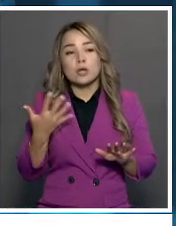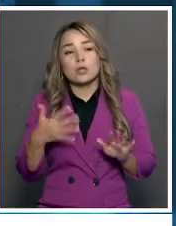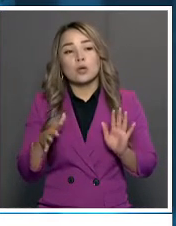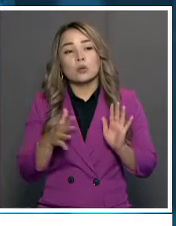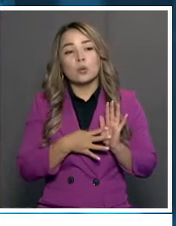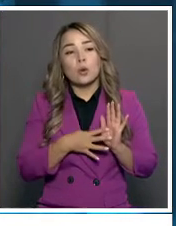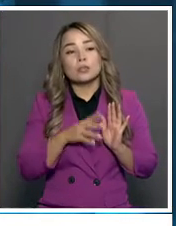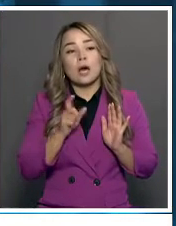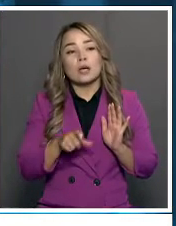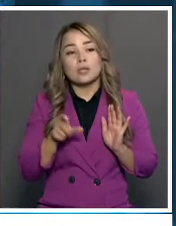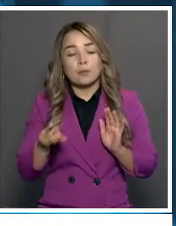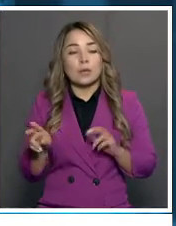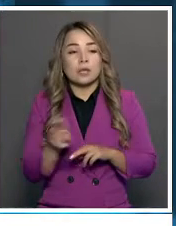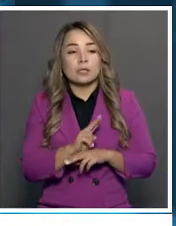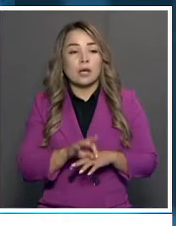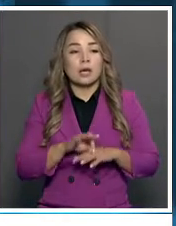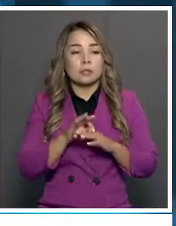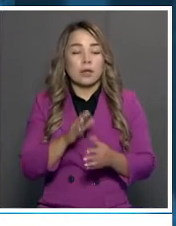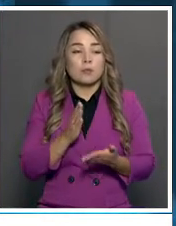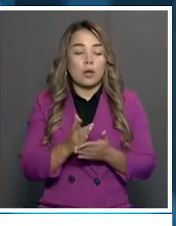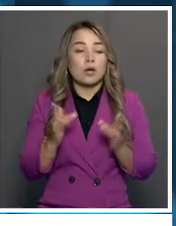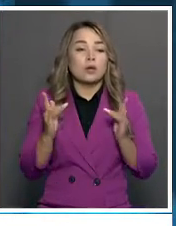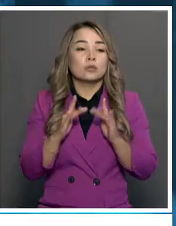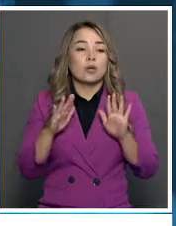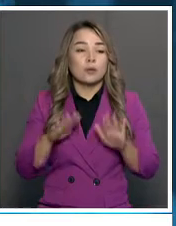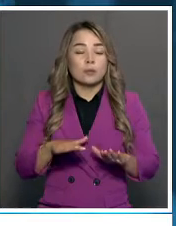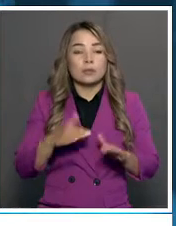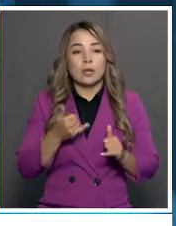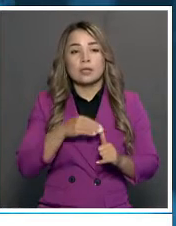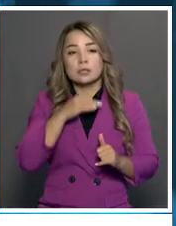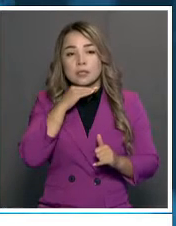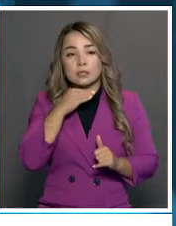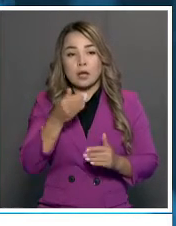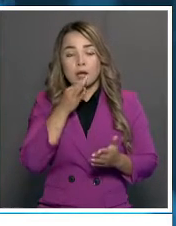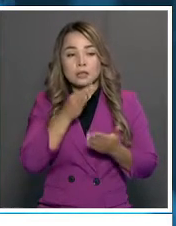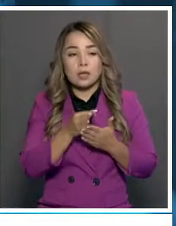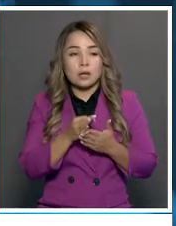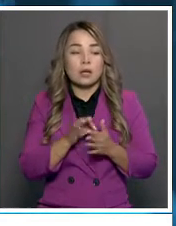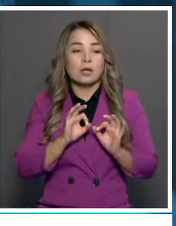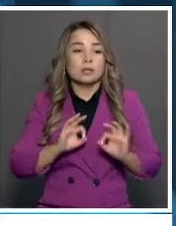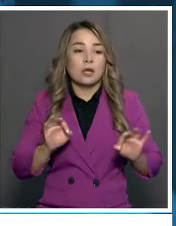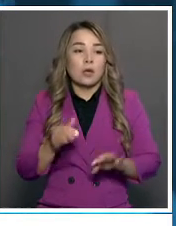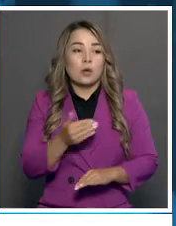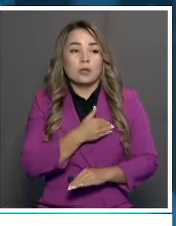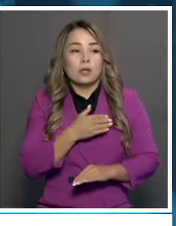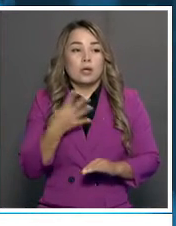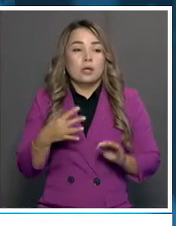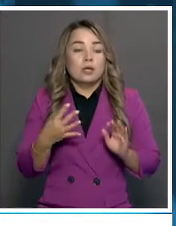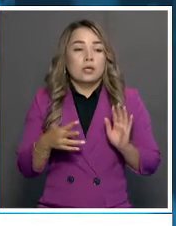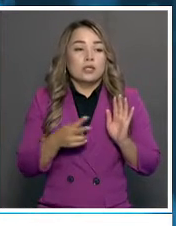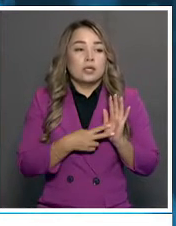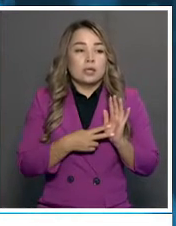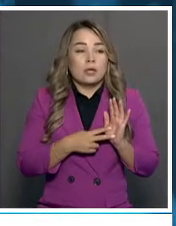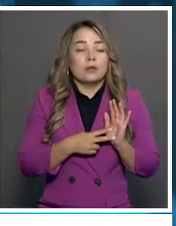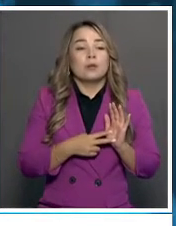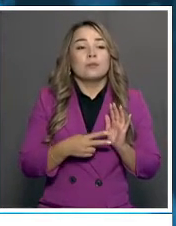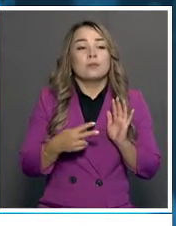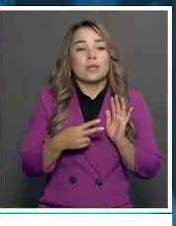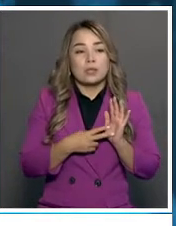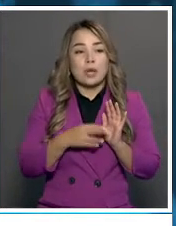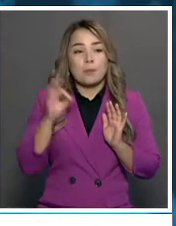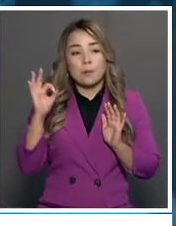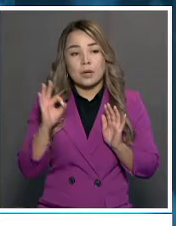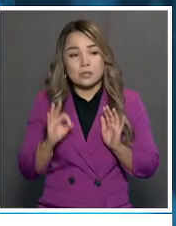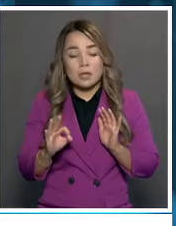1559 адам ем қабылдап жатыр. Төсек орындарының жүктемесіне тоқталатын болса, 47,7% құрап отыр.